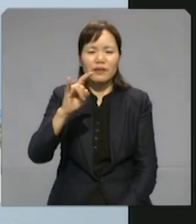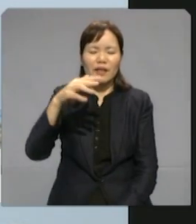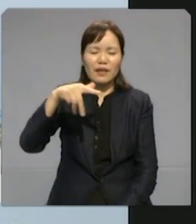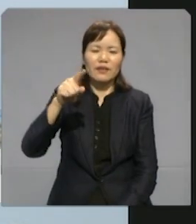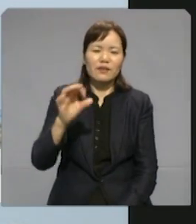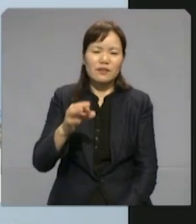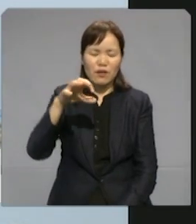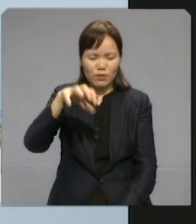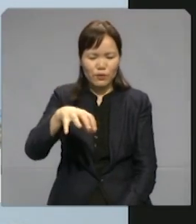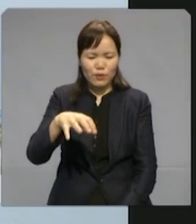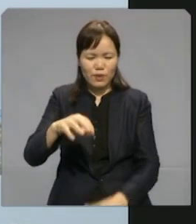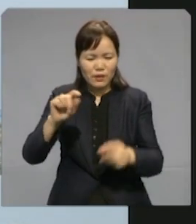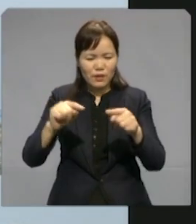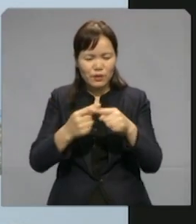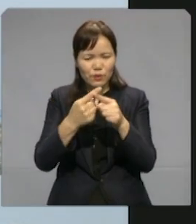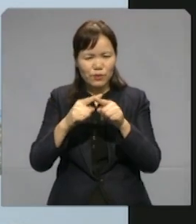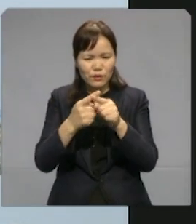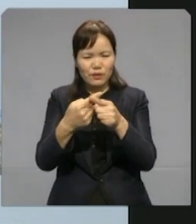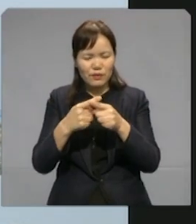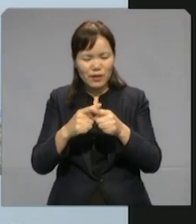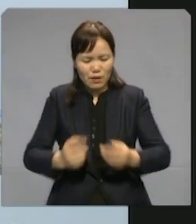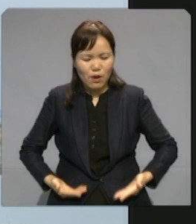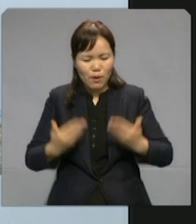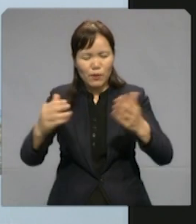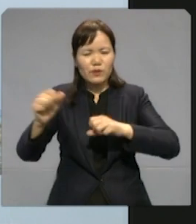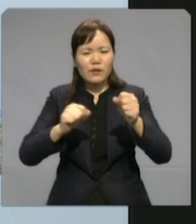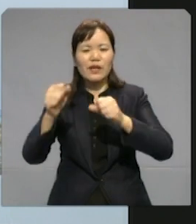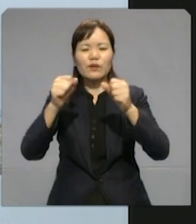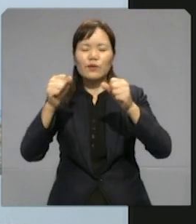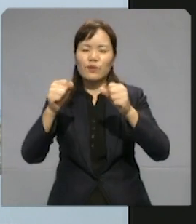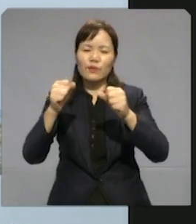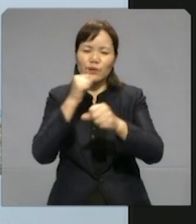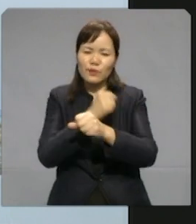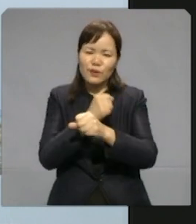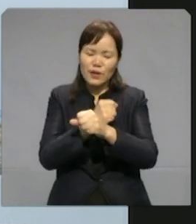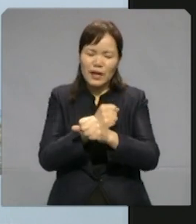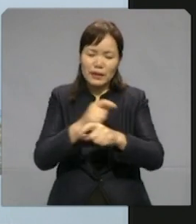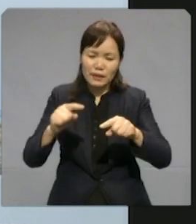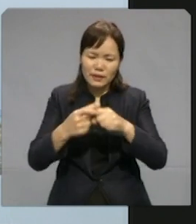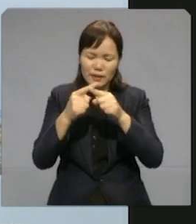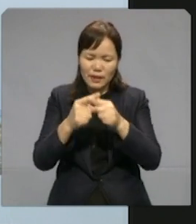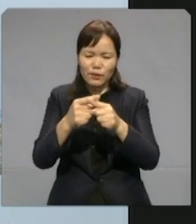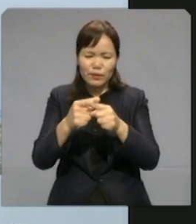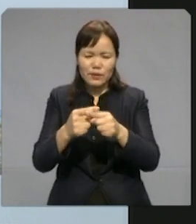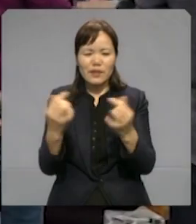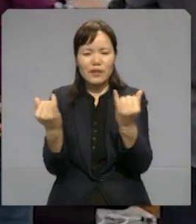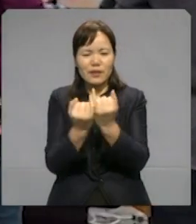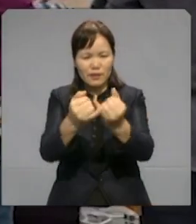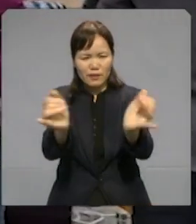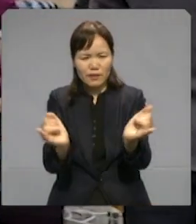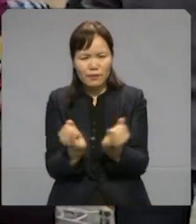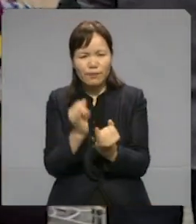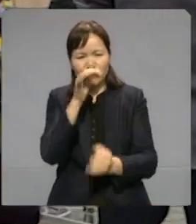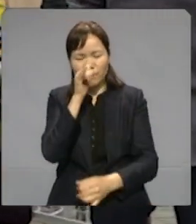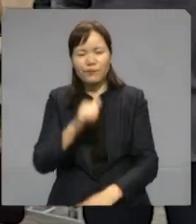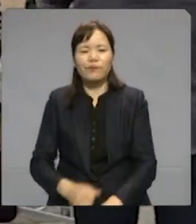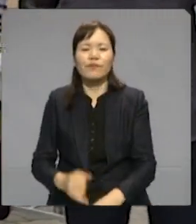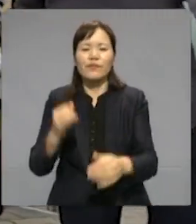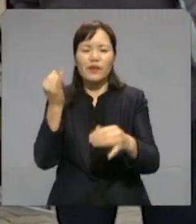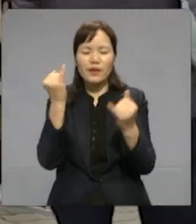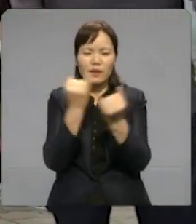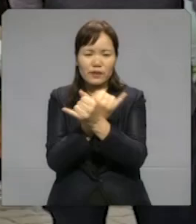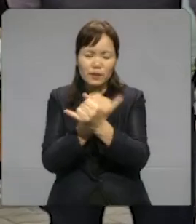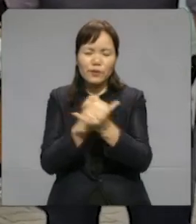대청도에는 손뜨개로 봉사활동을 하는 대청면 주민자치회 뜨개교실 주부 모임이 있습니다. 주부들로